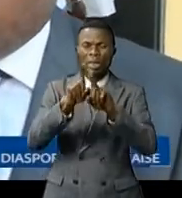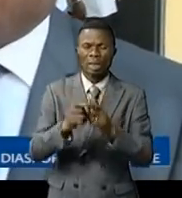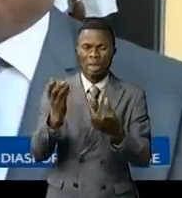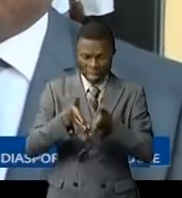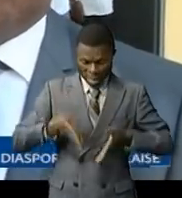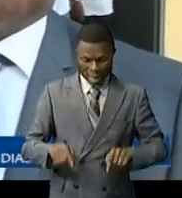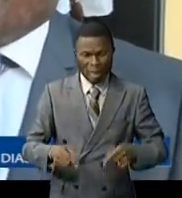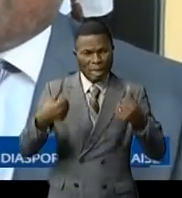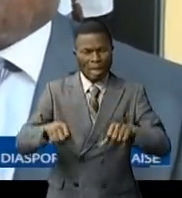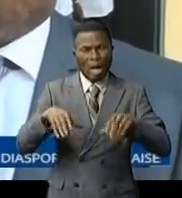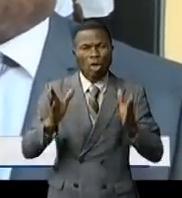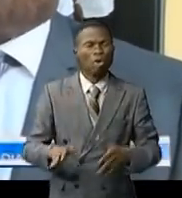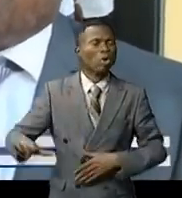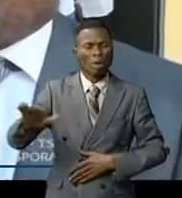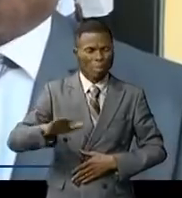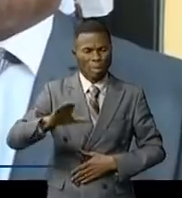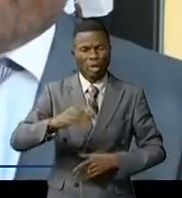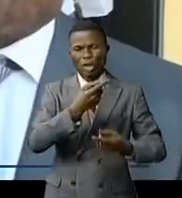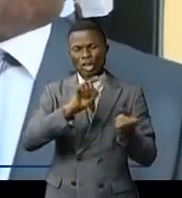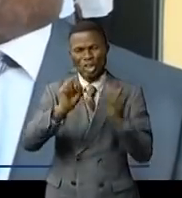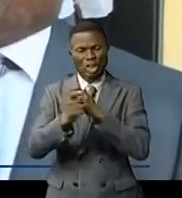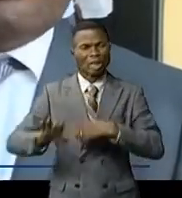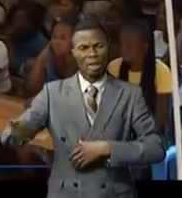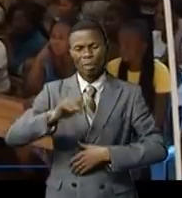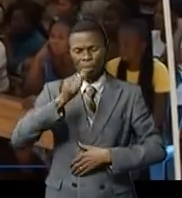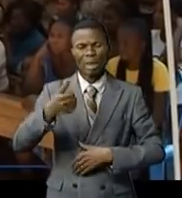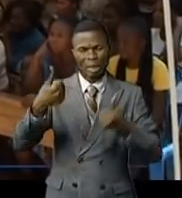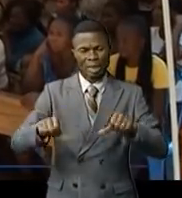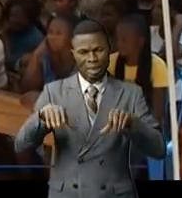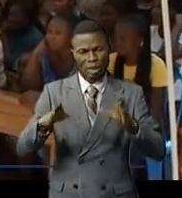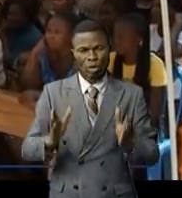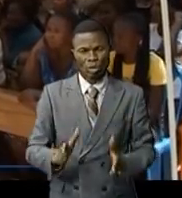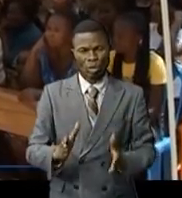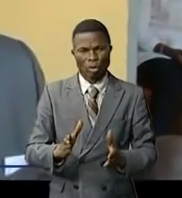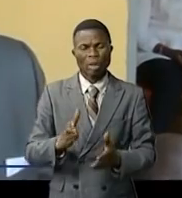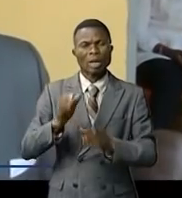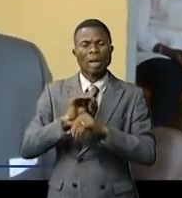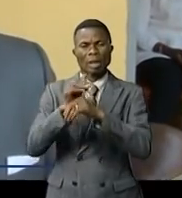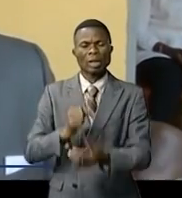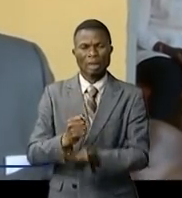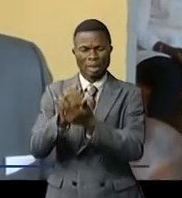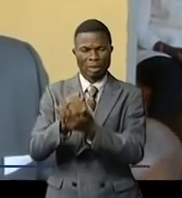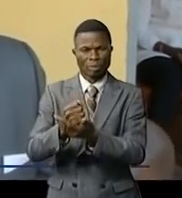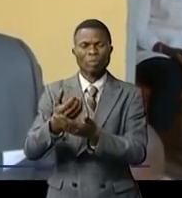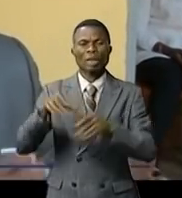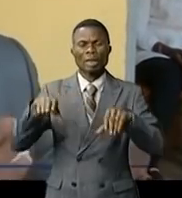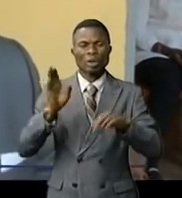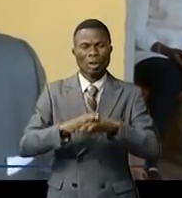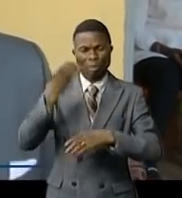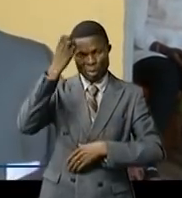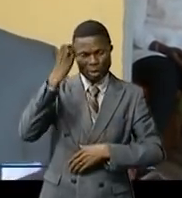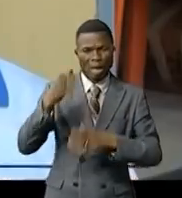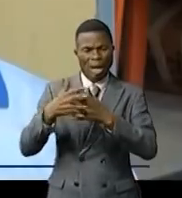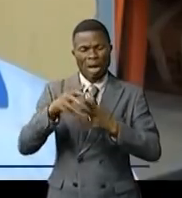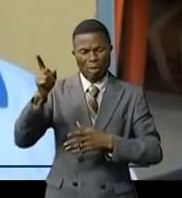il est toujours Congolais et sa nationalité ne changera pas parce qu'il est Congolais. Cette intervention de la Fédération de la diaspora congolaise en faveur de